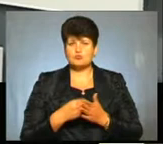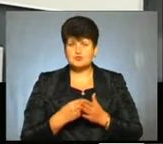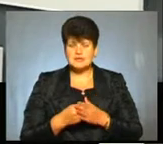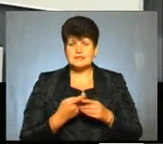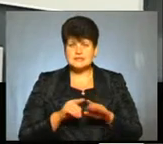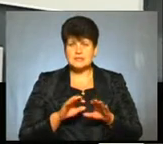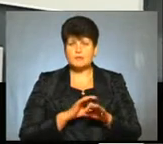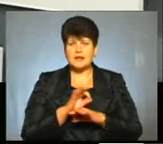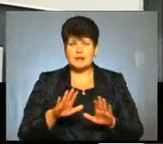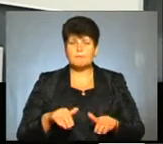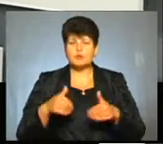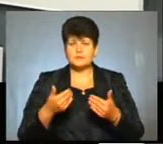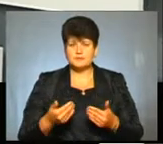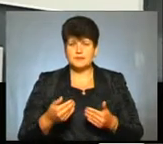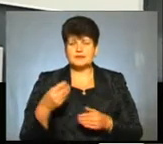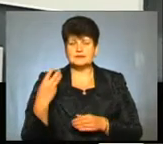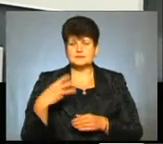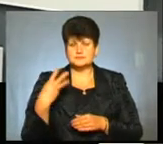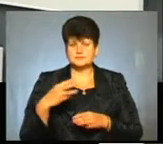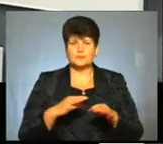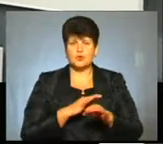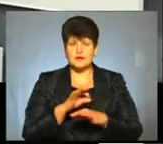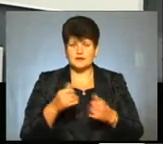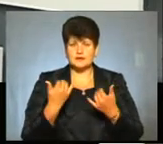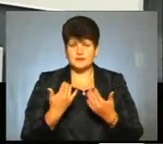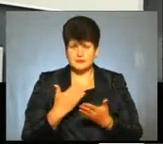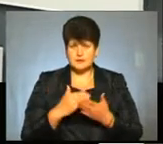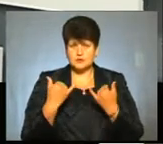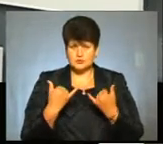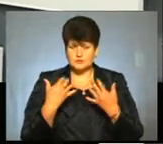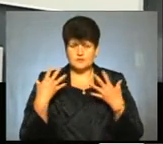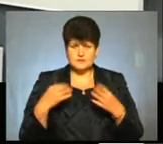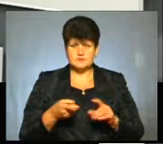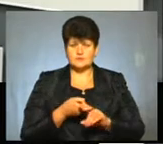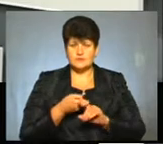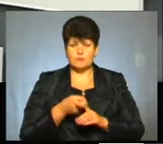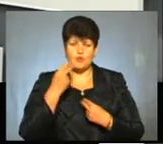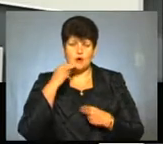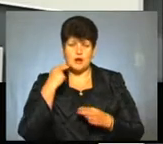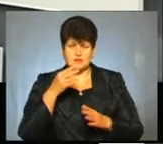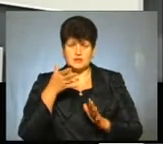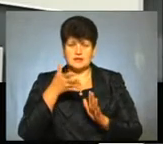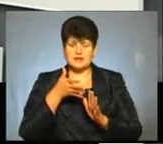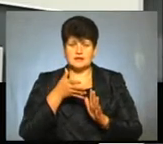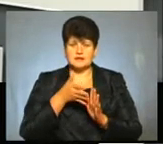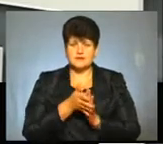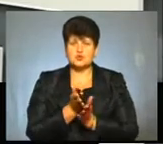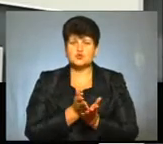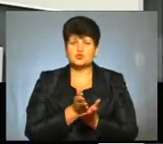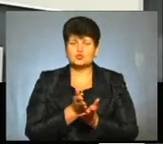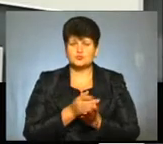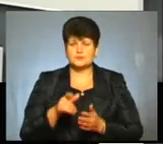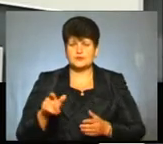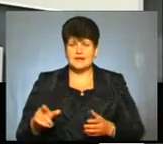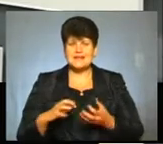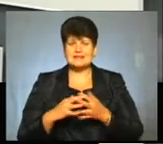такі проєкти саме подаються. Тобто всі 30 проєктів, які сьогодні вже є на порталі, вони всі стосуються покращення інфраструктури громади міста Тернополя